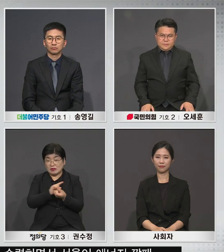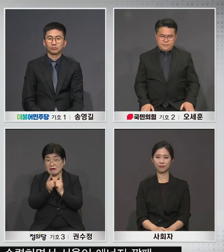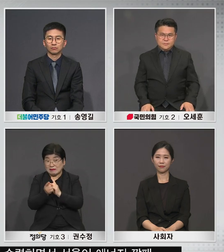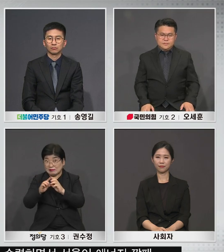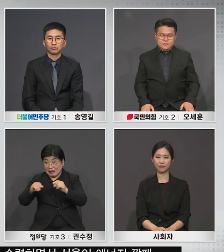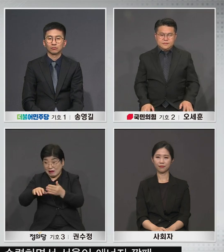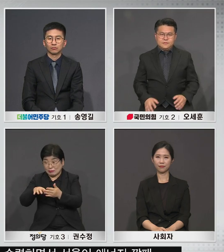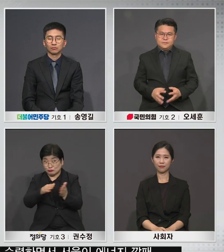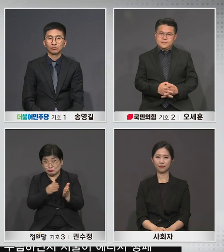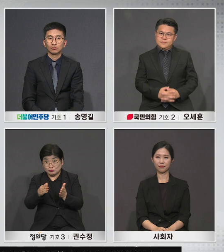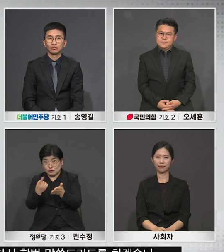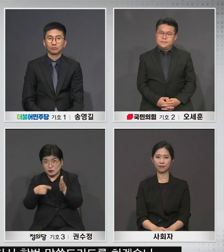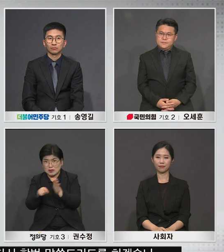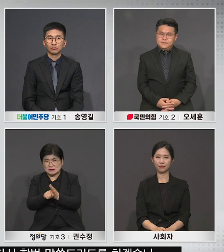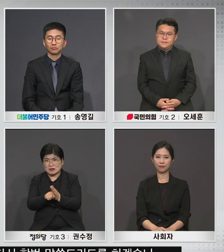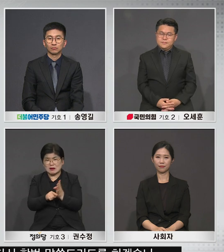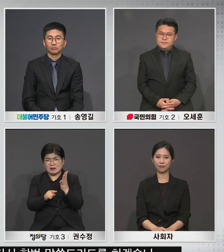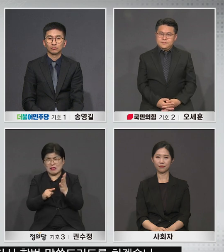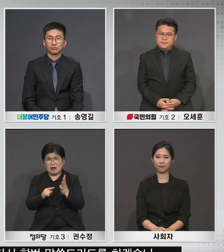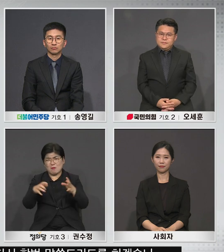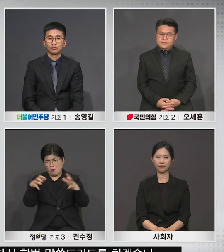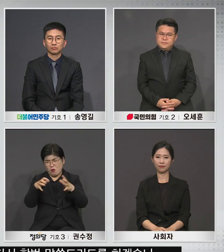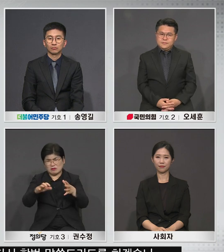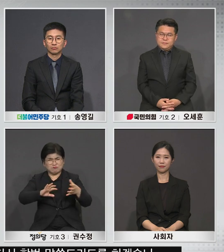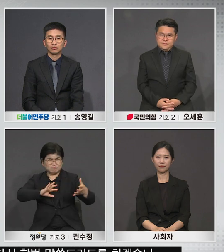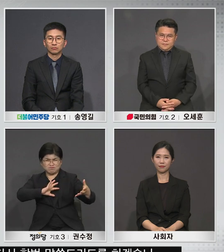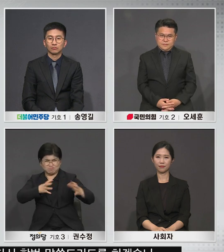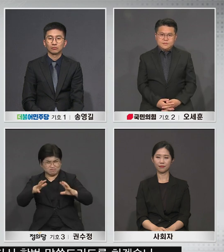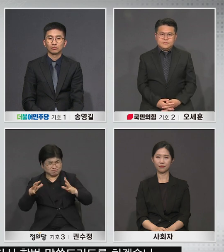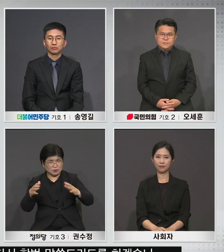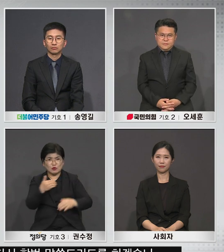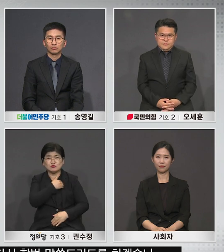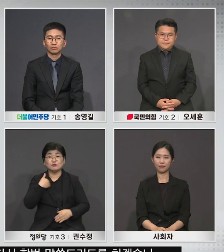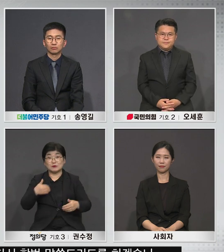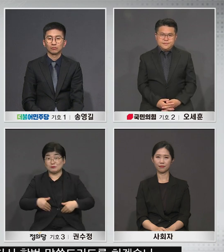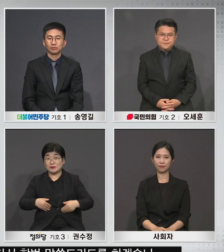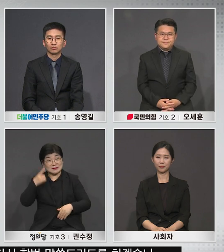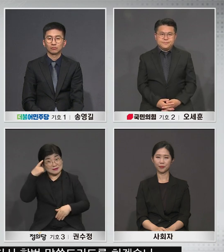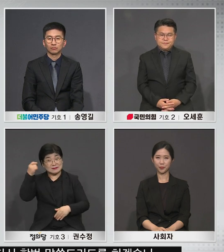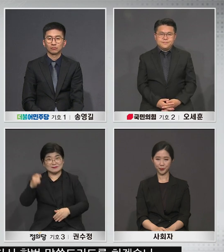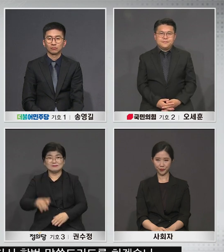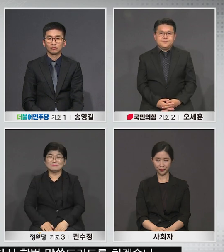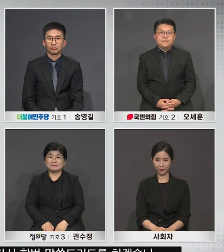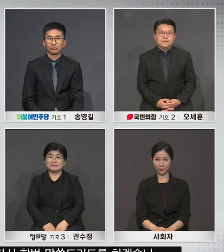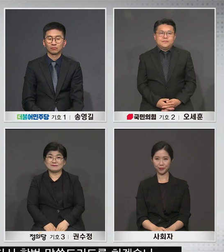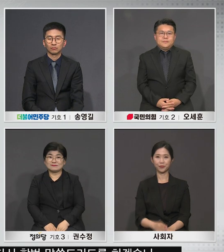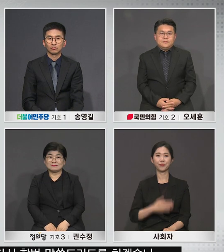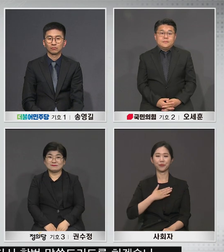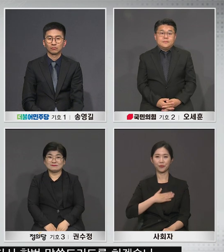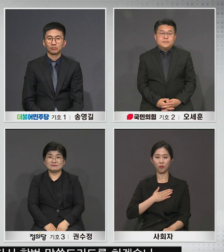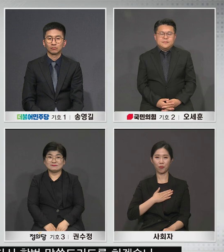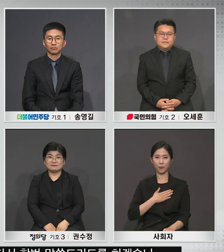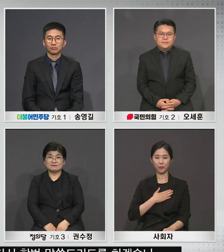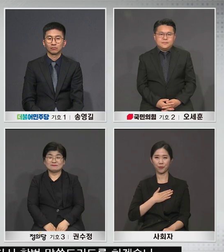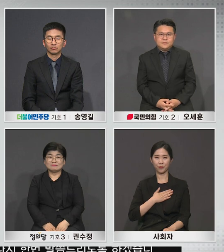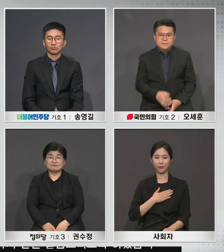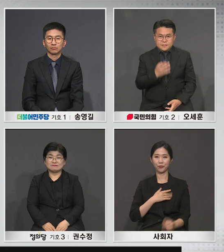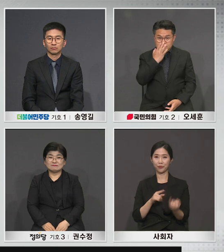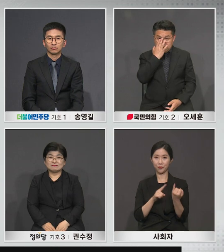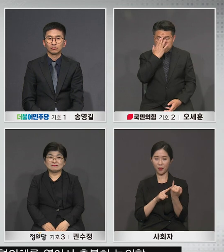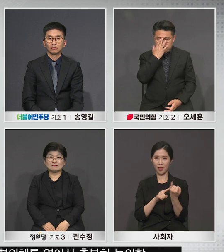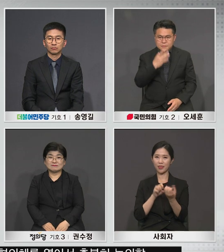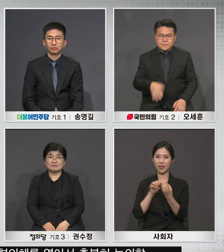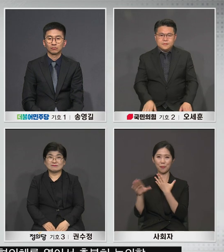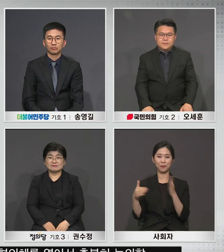말씀드렸던 것처럼 사자협의체를 열어서 충분히 논의할 준비를 하는 것이 맞다고 생각합니다. 권수정 후보의 답변까지 다